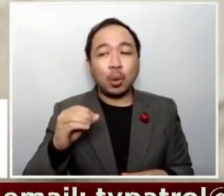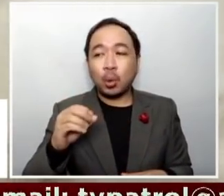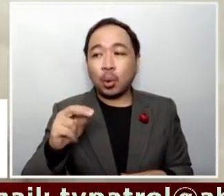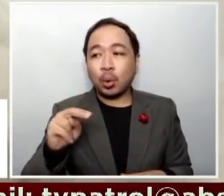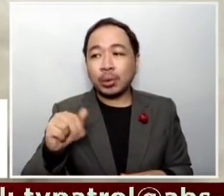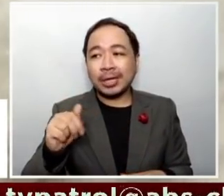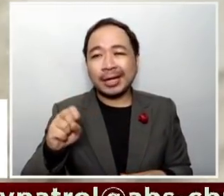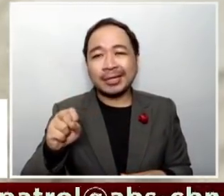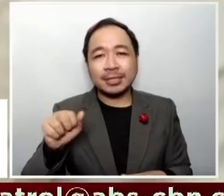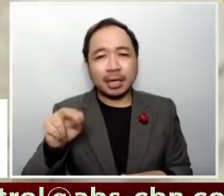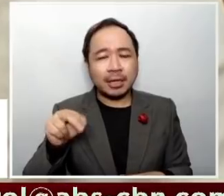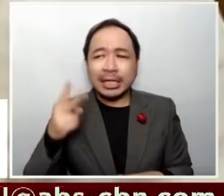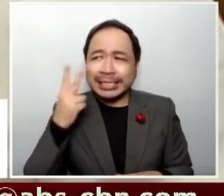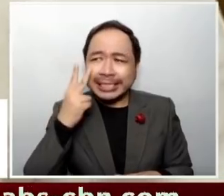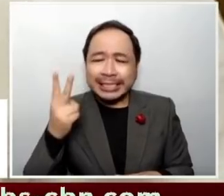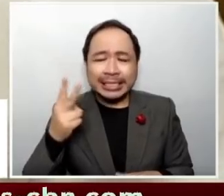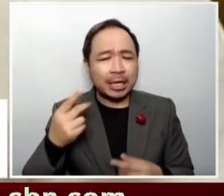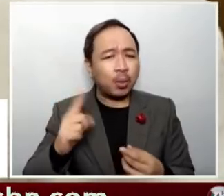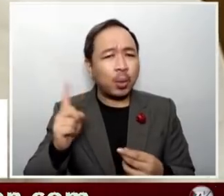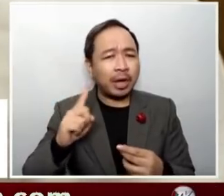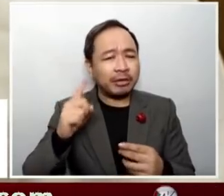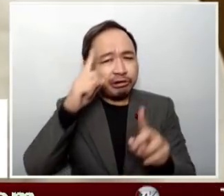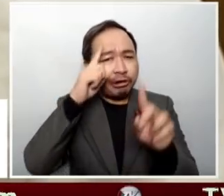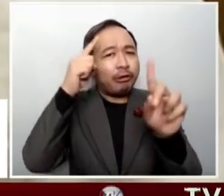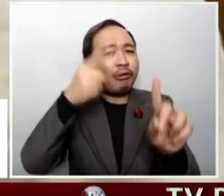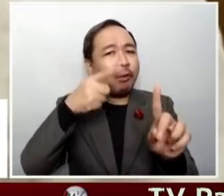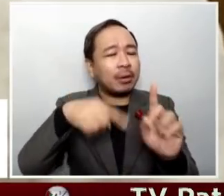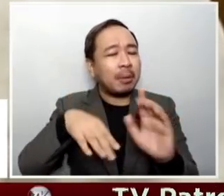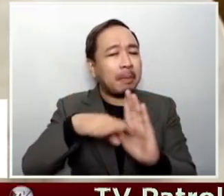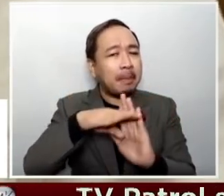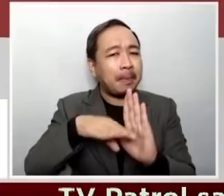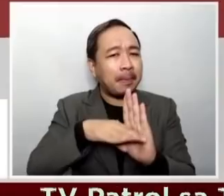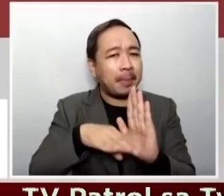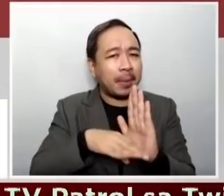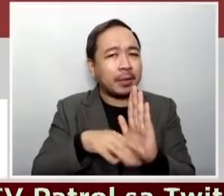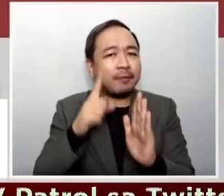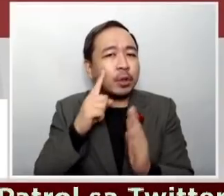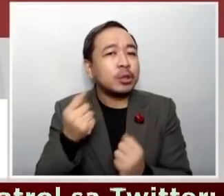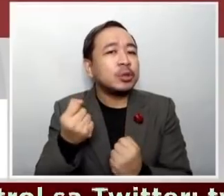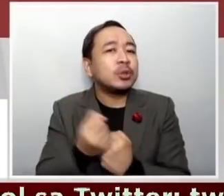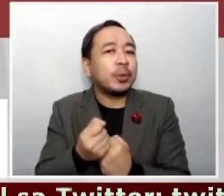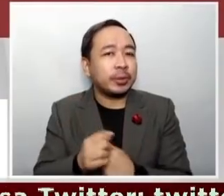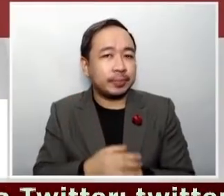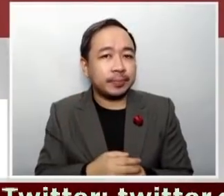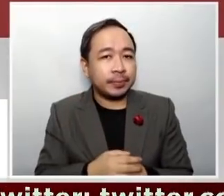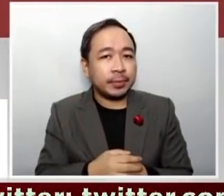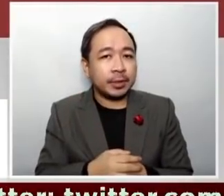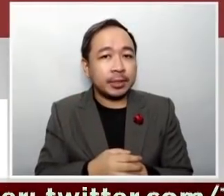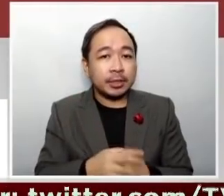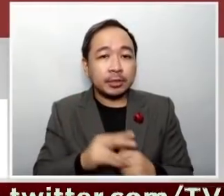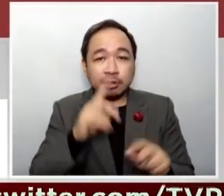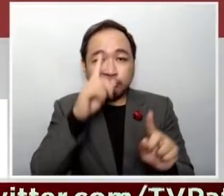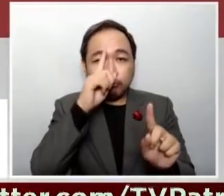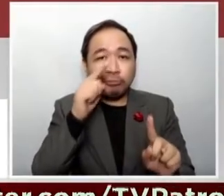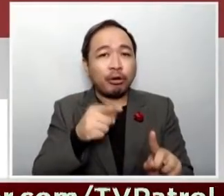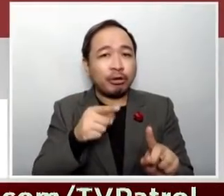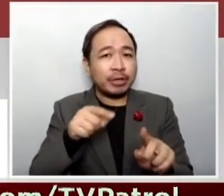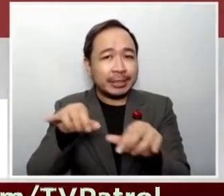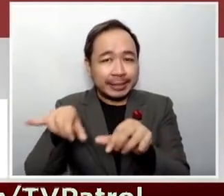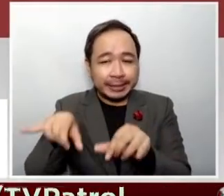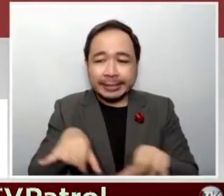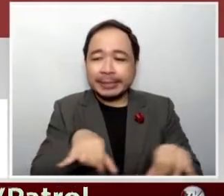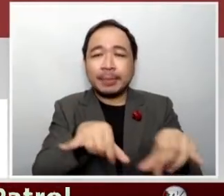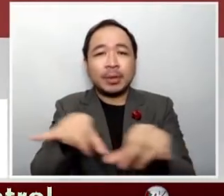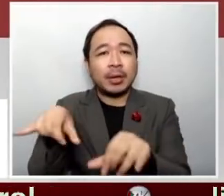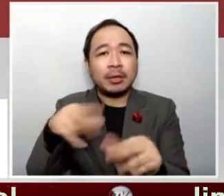plataporma ang tinitignan ng mga partido sa pagsuporta sa mga gaya niyang kandidato. The point really is a commonality of